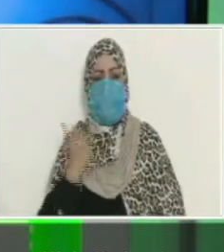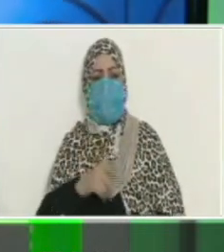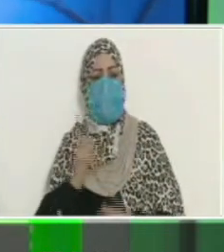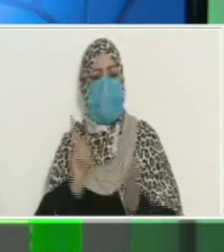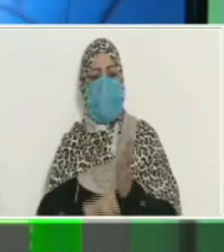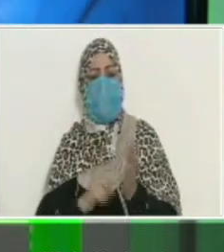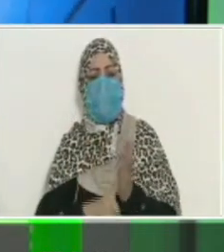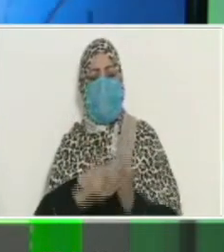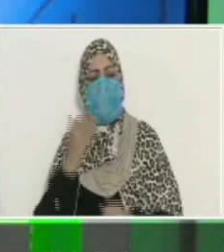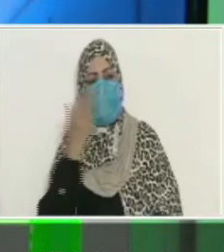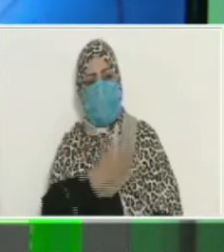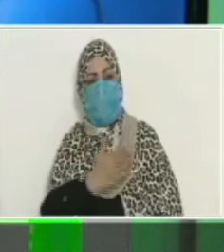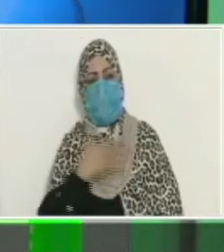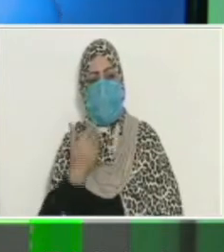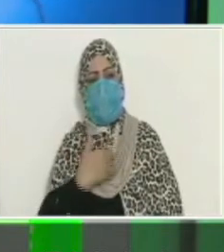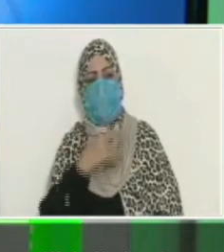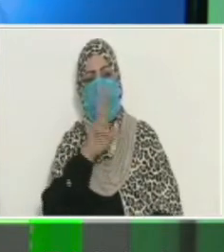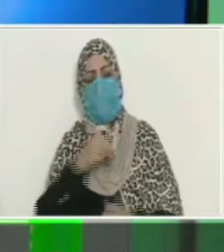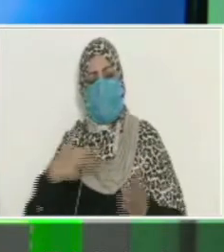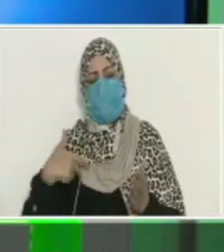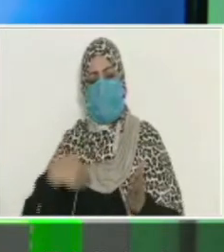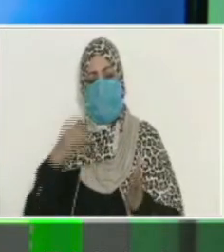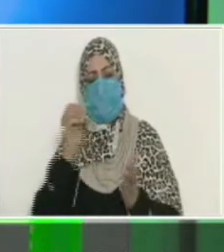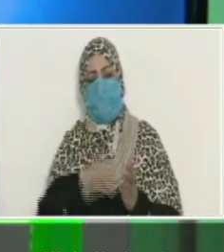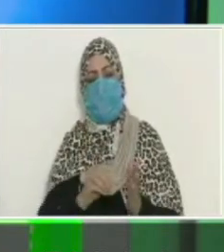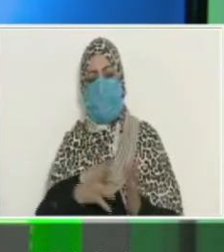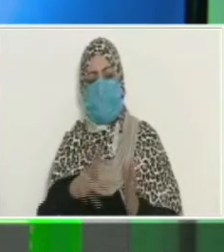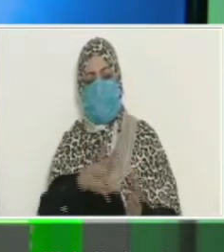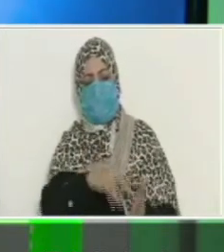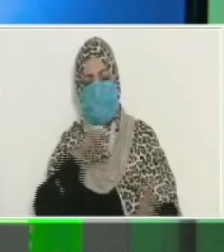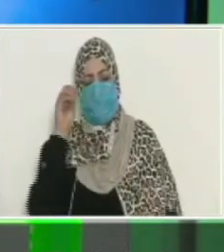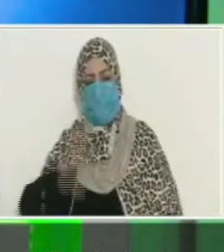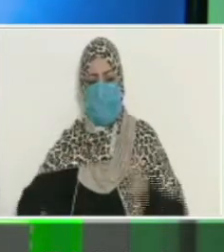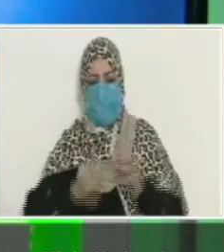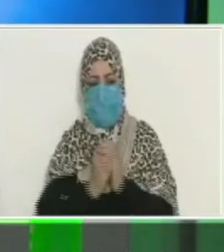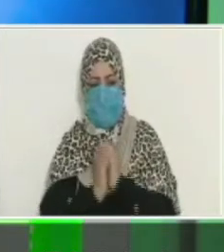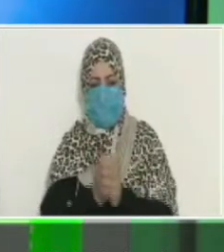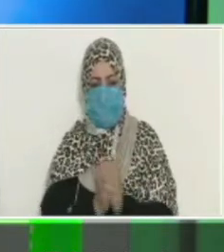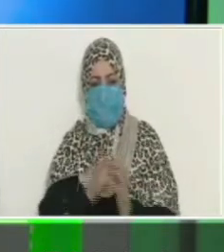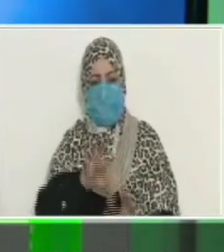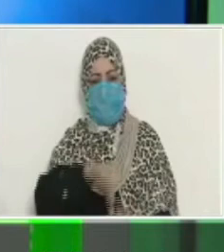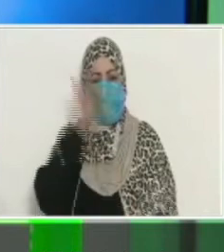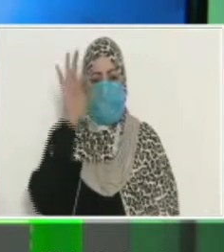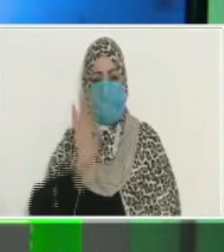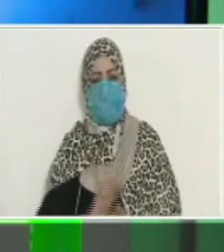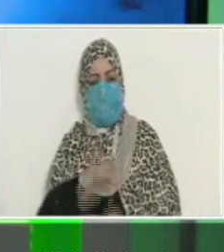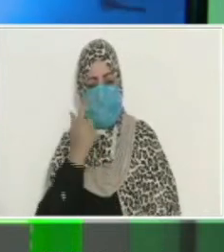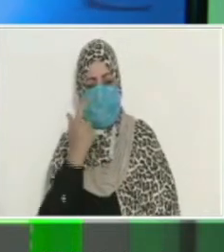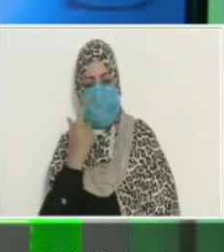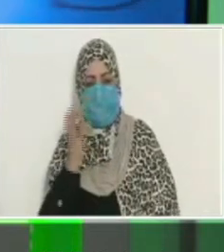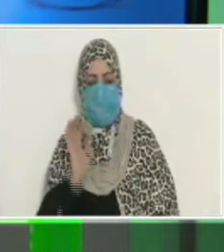وكانك يديروا بعد ثاني سحب وكان يطلع اسمك هذا استخدمت طيب. نعم مضى سؤال ان شاء الله.